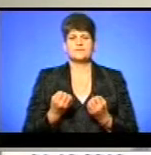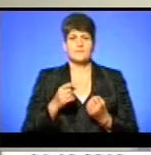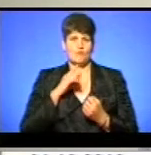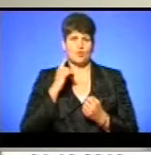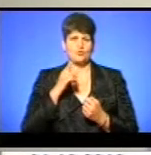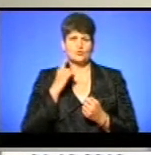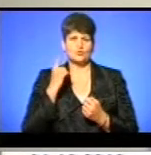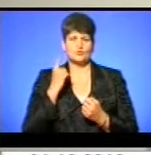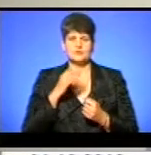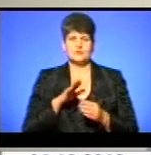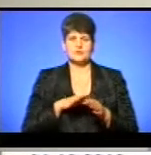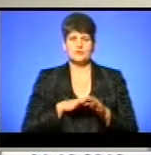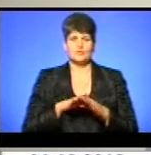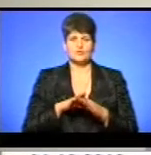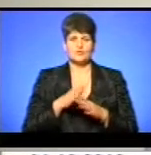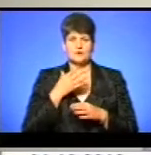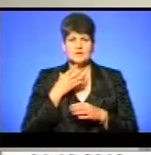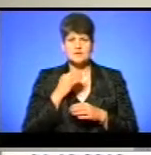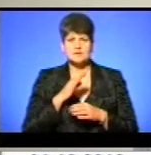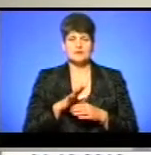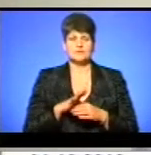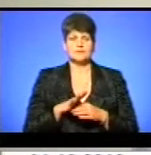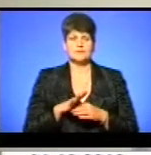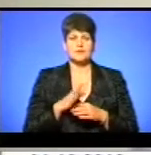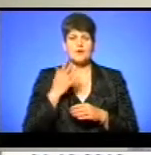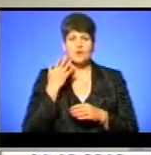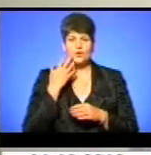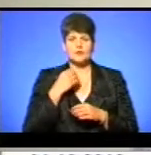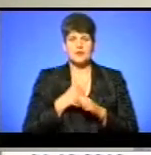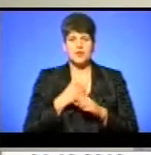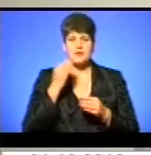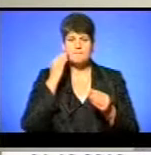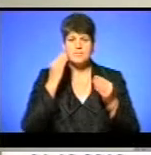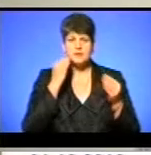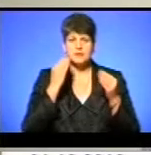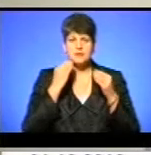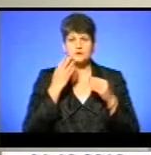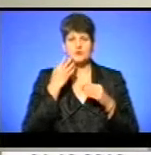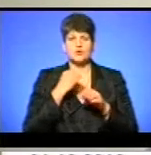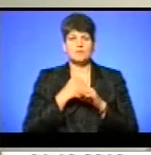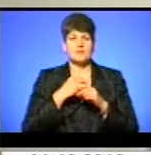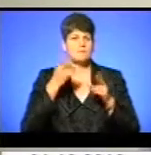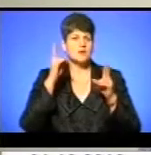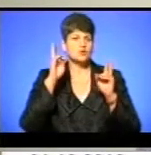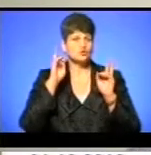молодою, зовсім красивою, зовсім молодою, коли роблять макіяж, коли роблять прическу, коли